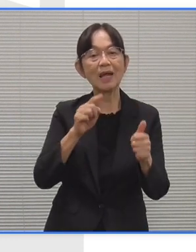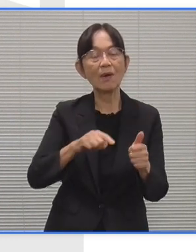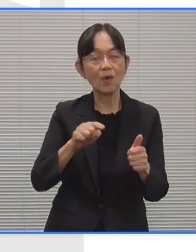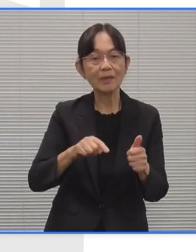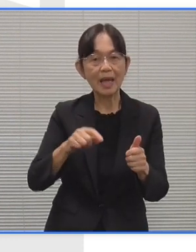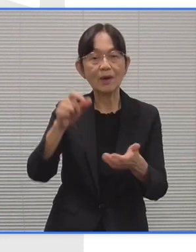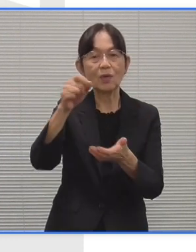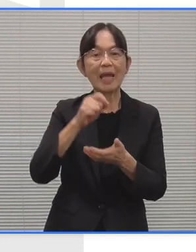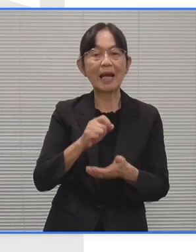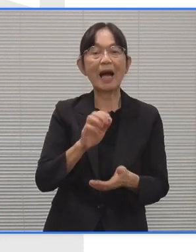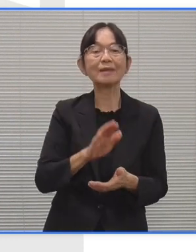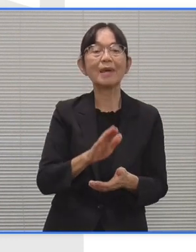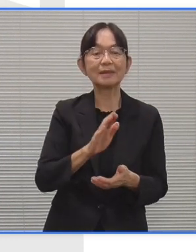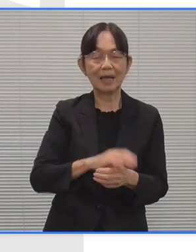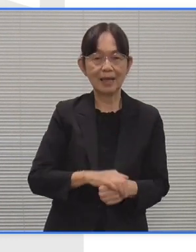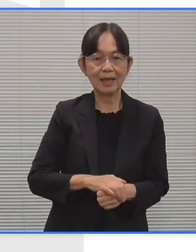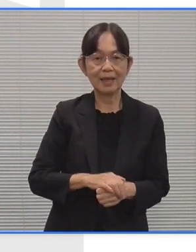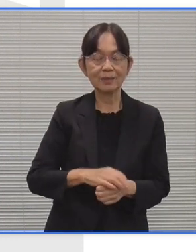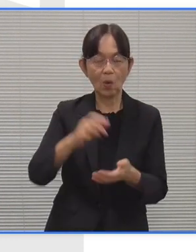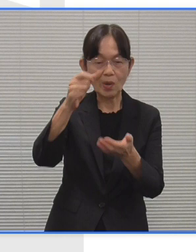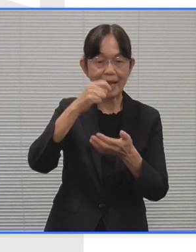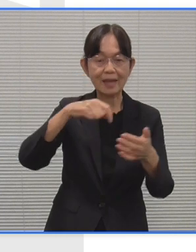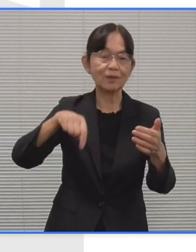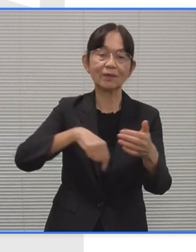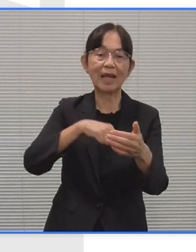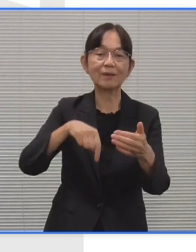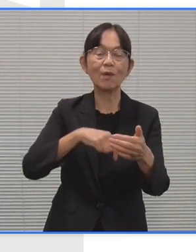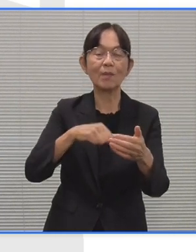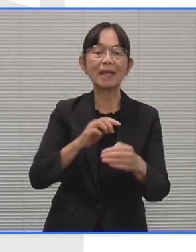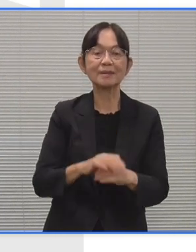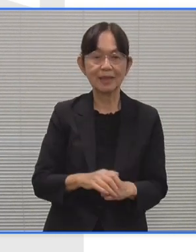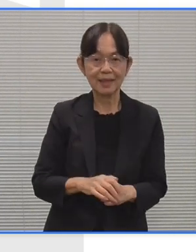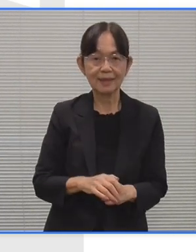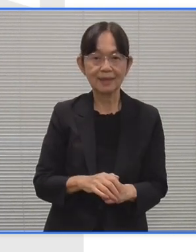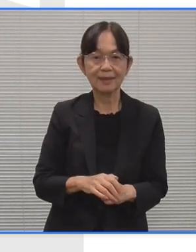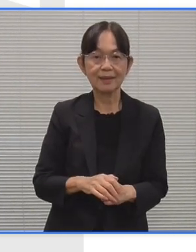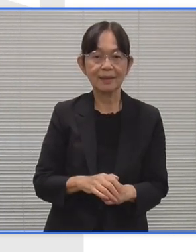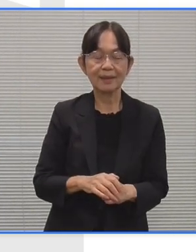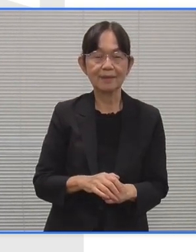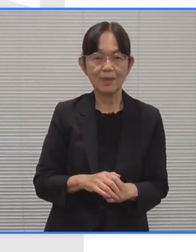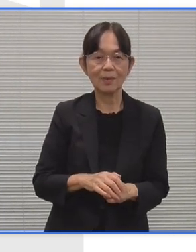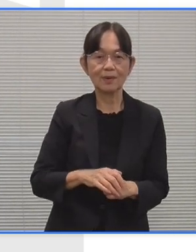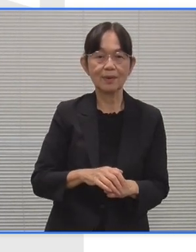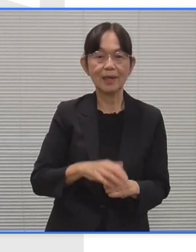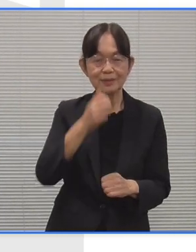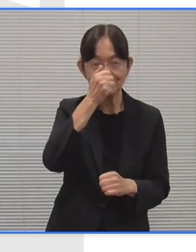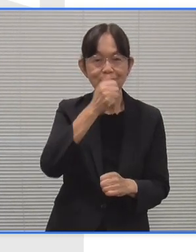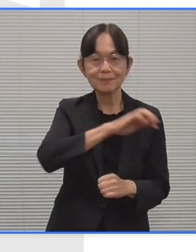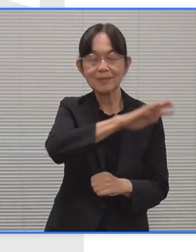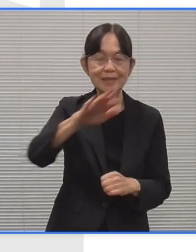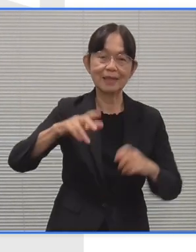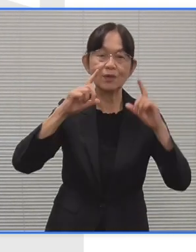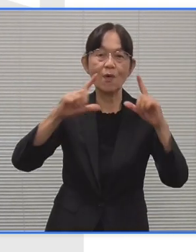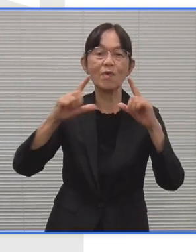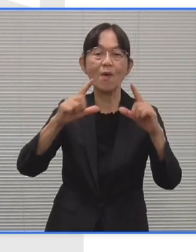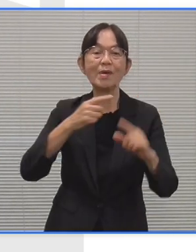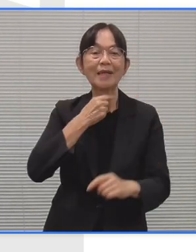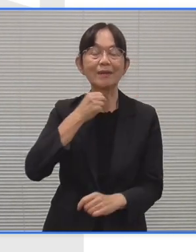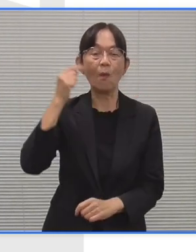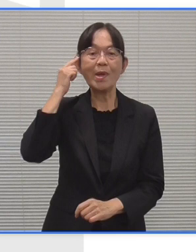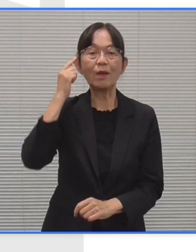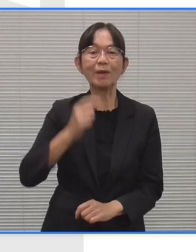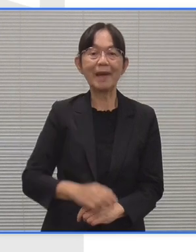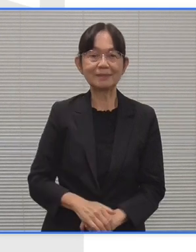提案がありましたといったご提案の内容もですね、フルに公表したいと思っております